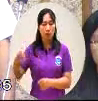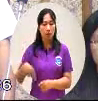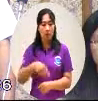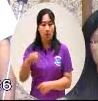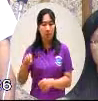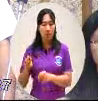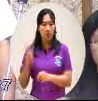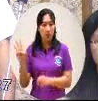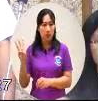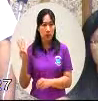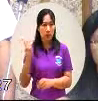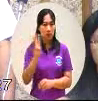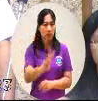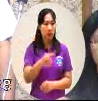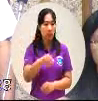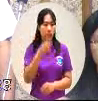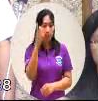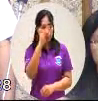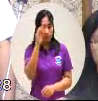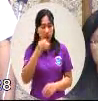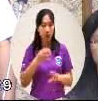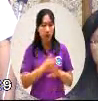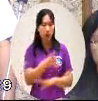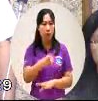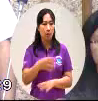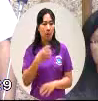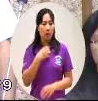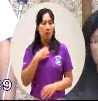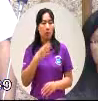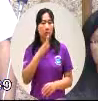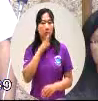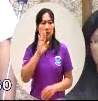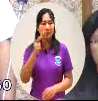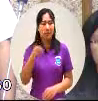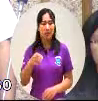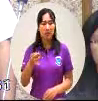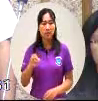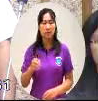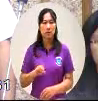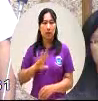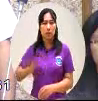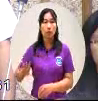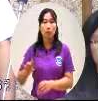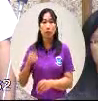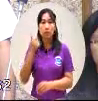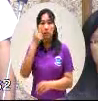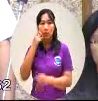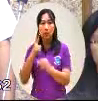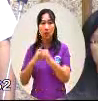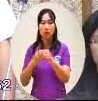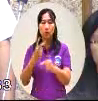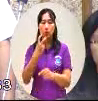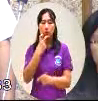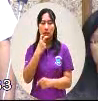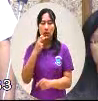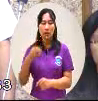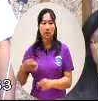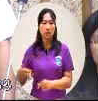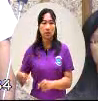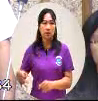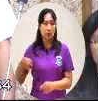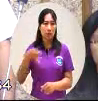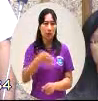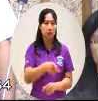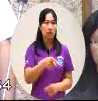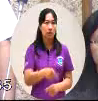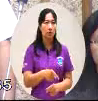勘过，确实是非常的危险。那这个经费是属于中央的直接拨到区公所来去执行，所以变成是